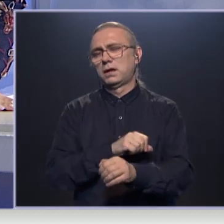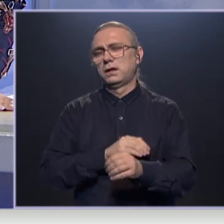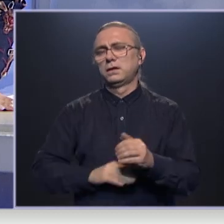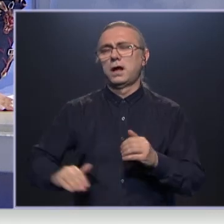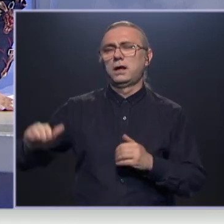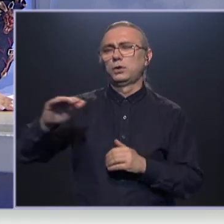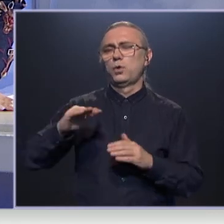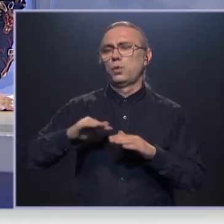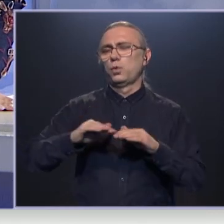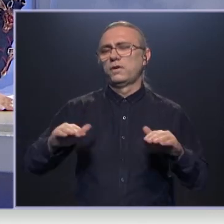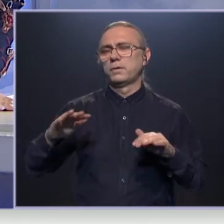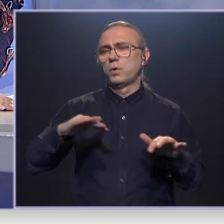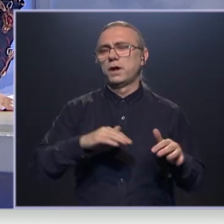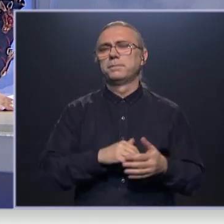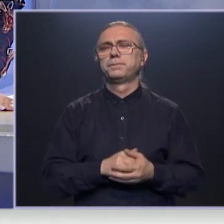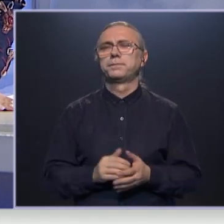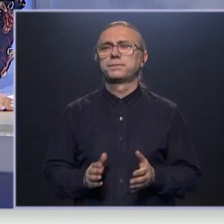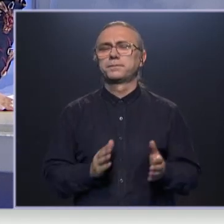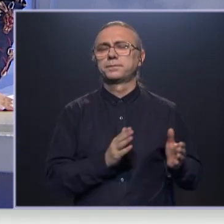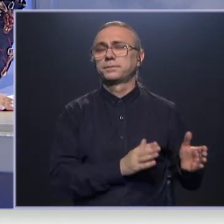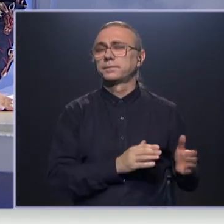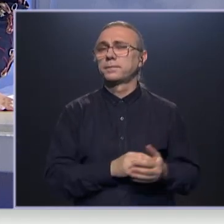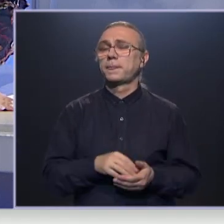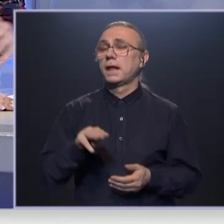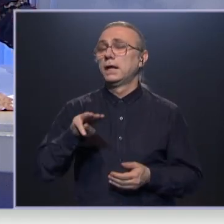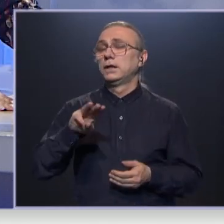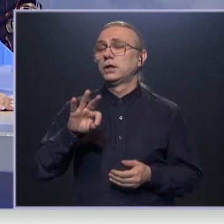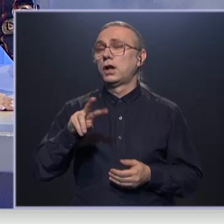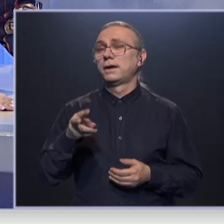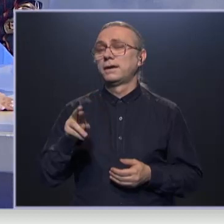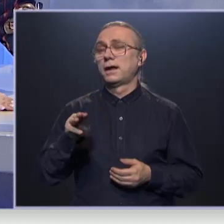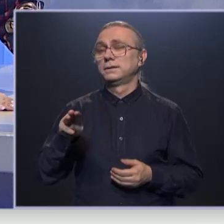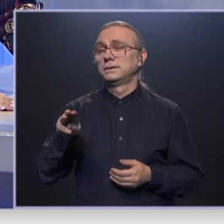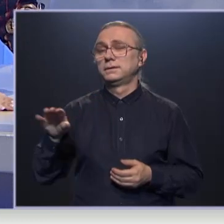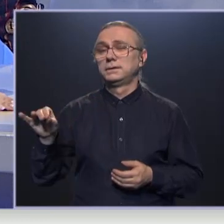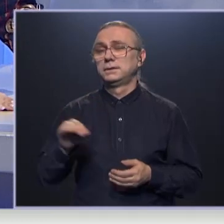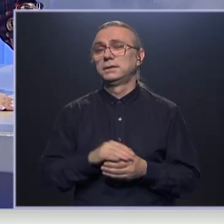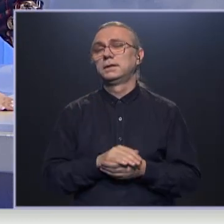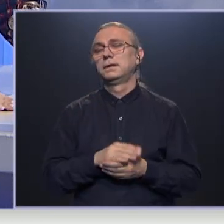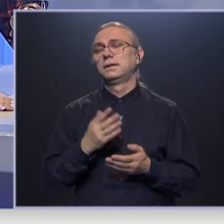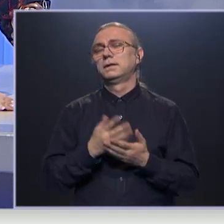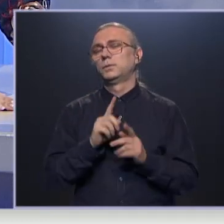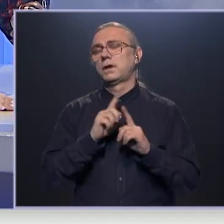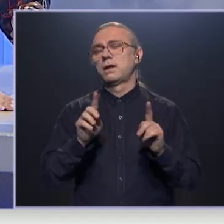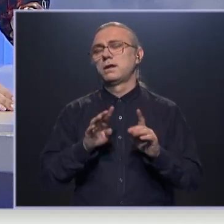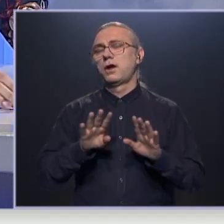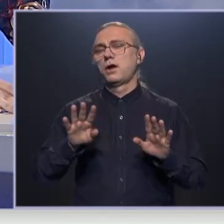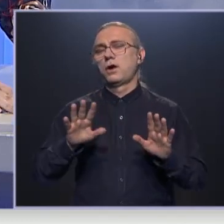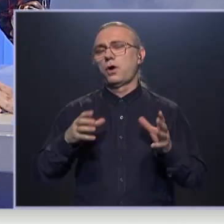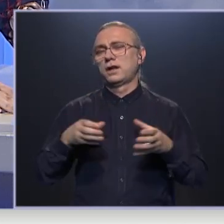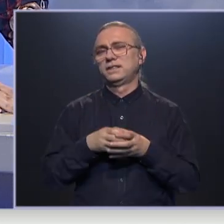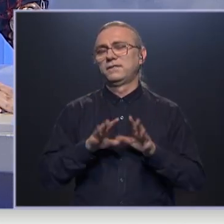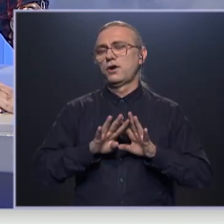Тольятти существует уникальный творческий коллектив – хор мальчиков и юношей «Ладья». В мае ему исполняется 20